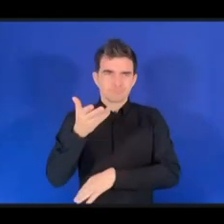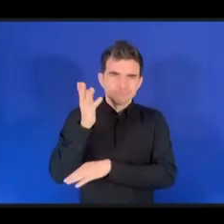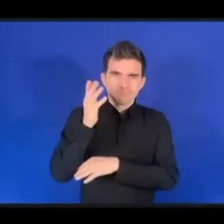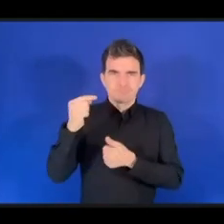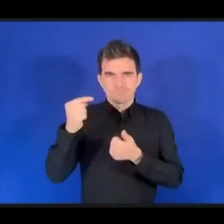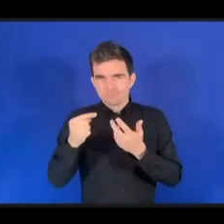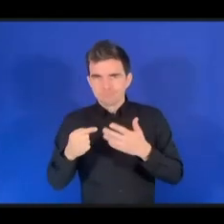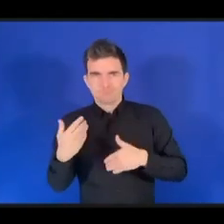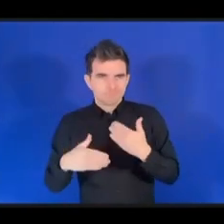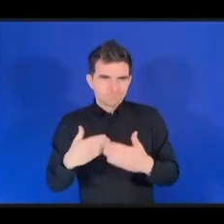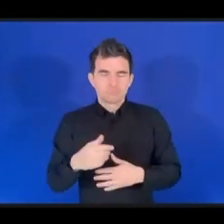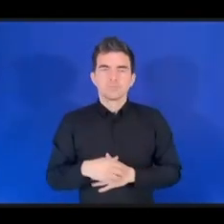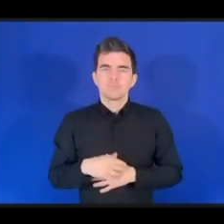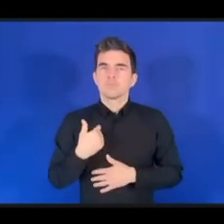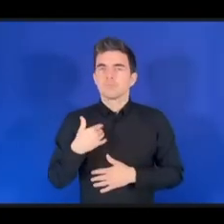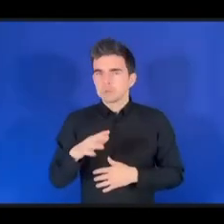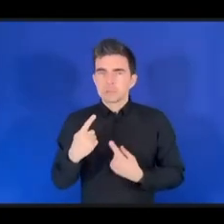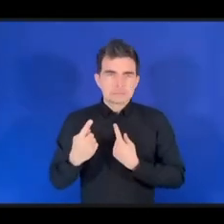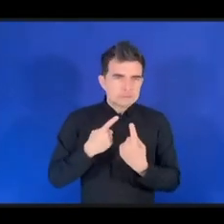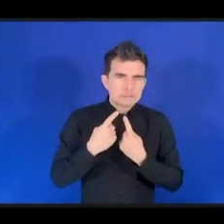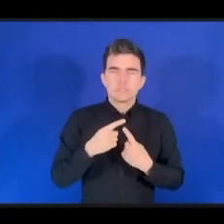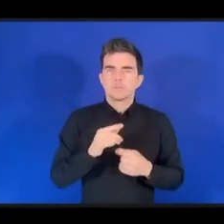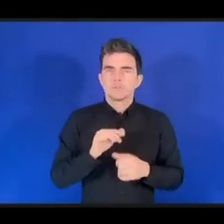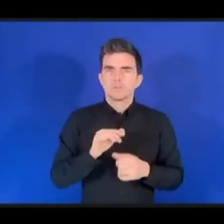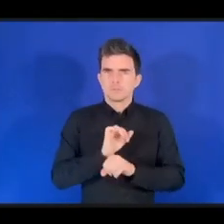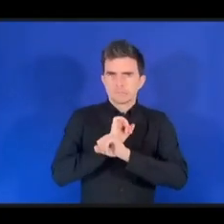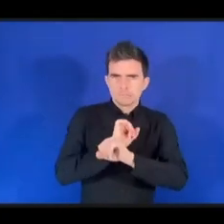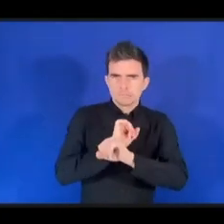اضافه الى قضايا متعلقه